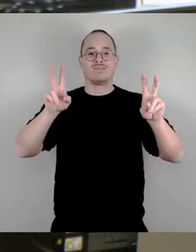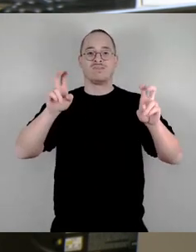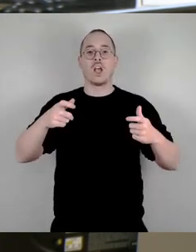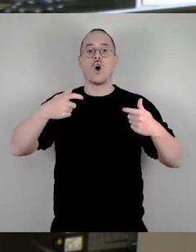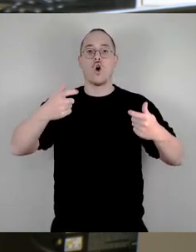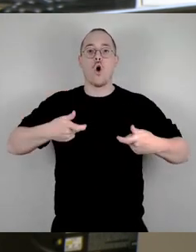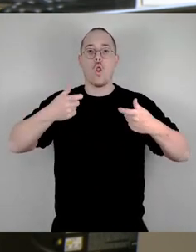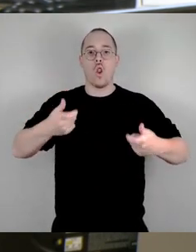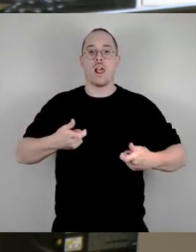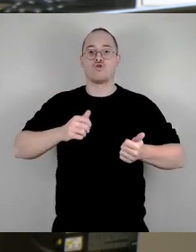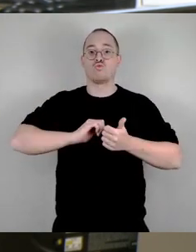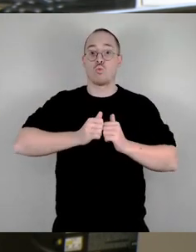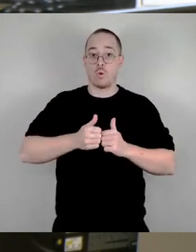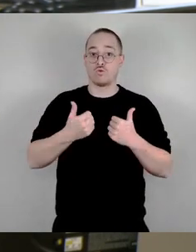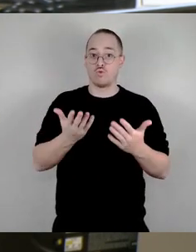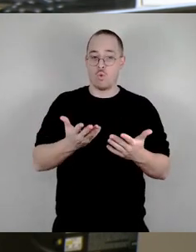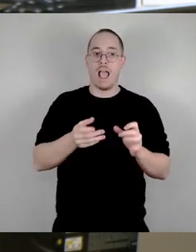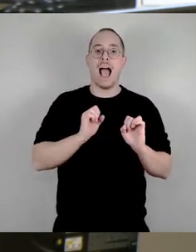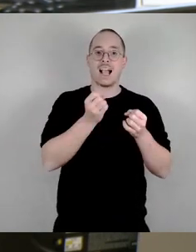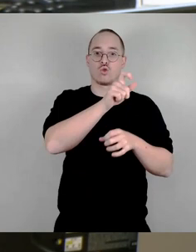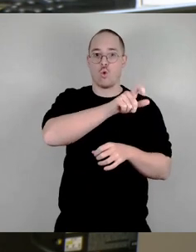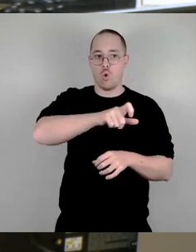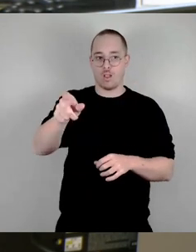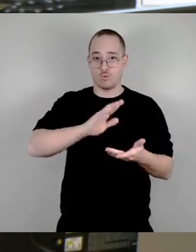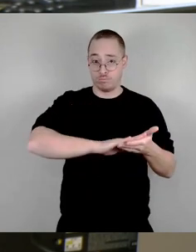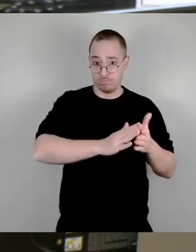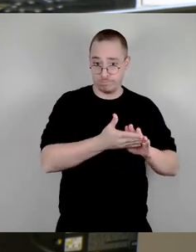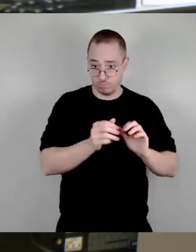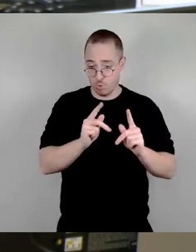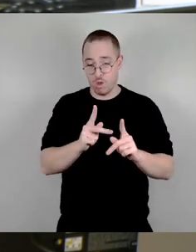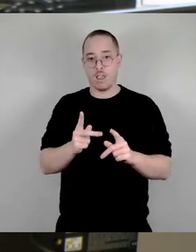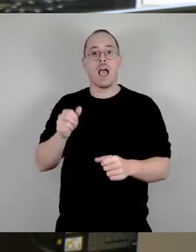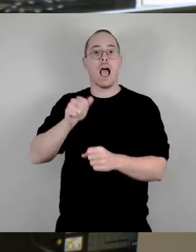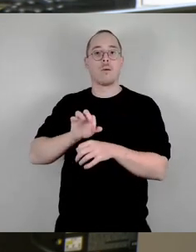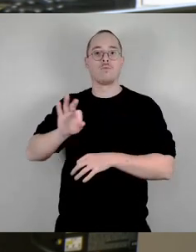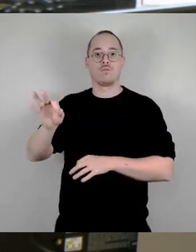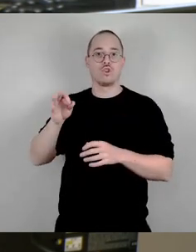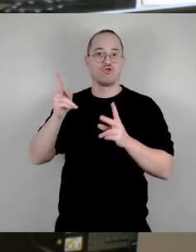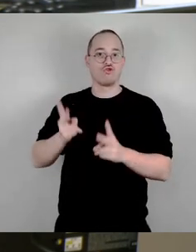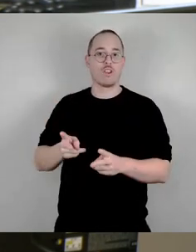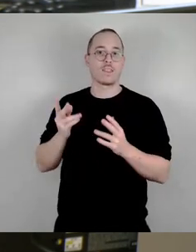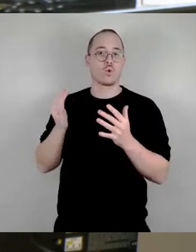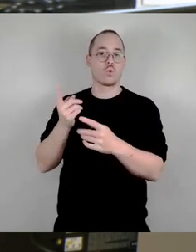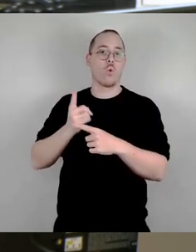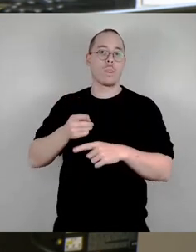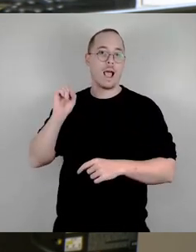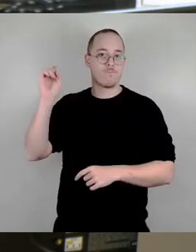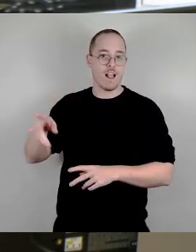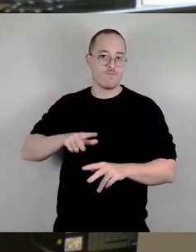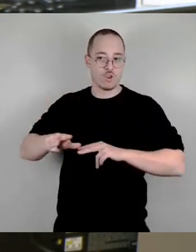mit den Akteuren abgestimmt wird, dass das auch mit dem Amt für Stadtgrün und Abfallwirtschaft abzustimmen ist.